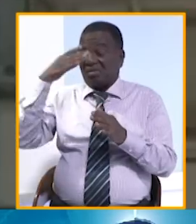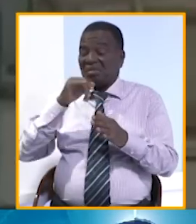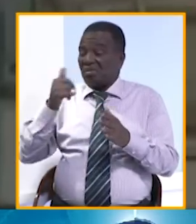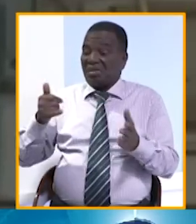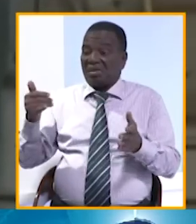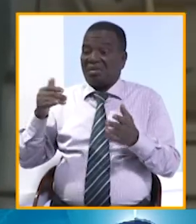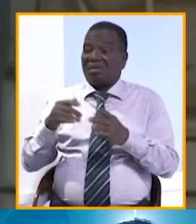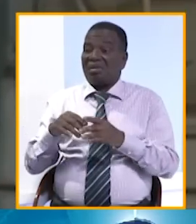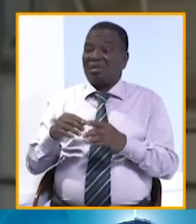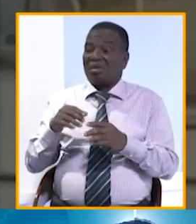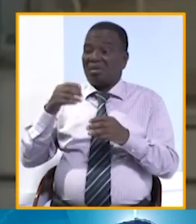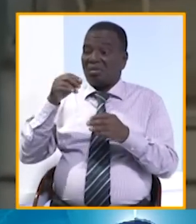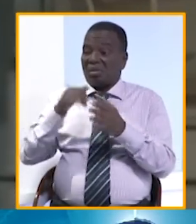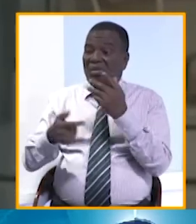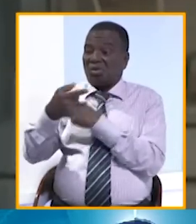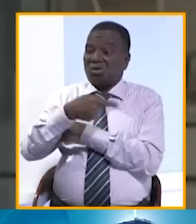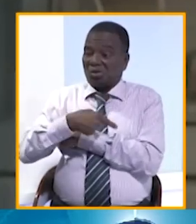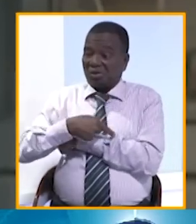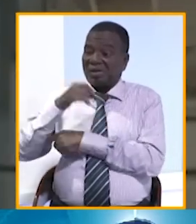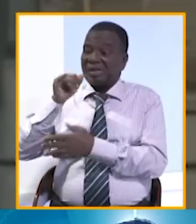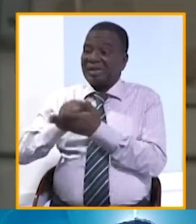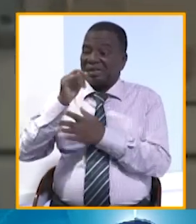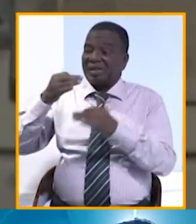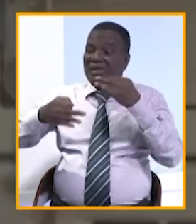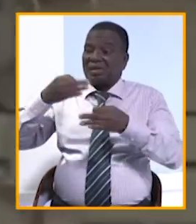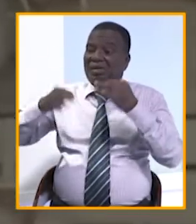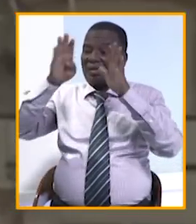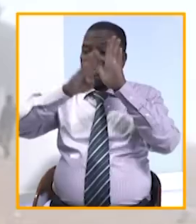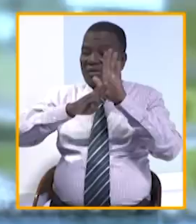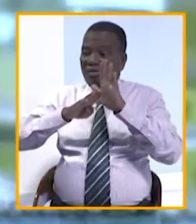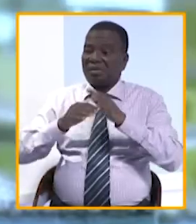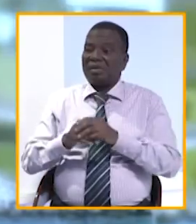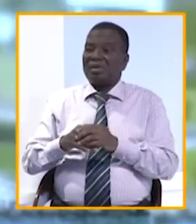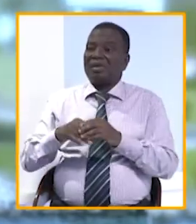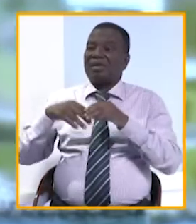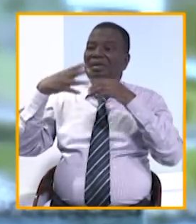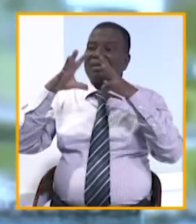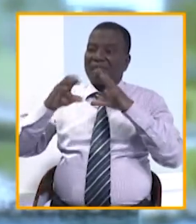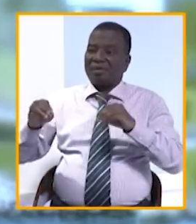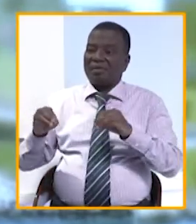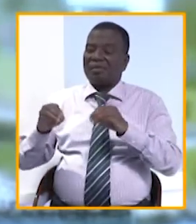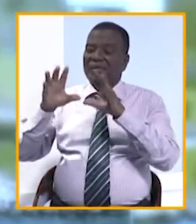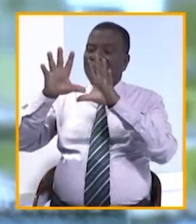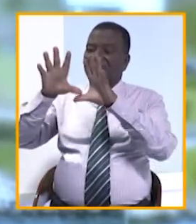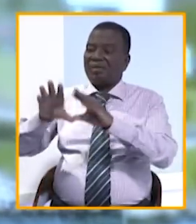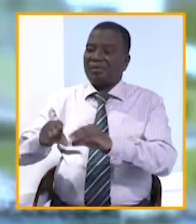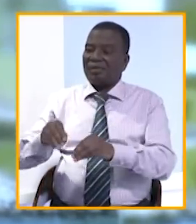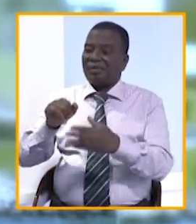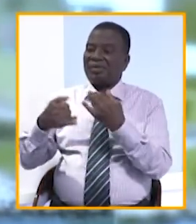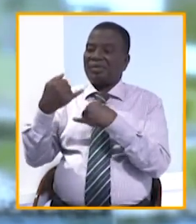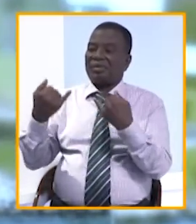l'époque, cet attentat avait été revendiqué par les terroristes d'Al-Qaïda au Maghreb islamique. Voilà qui marque donc la fin de cette édition.